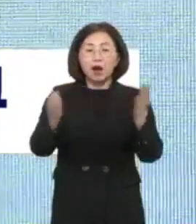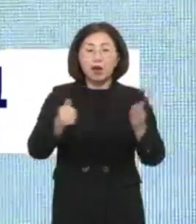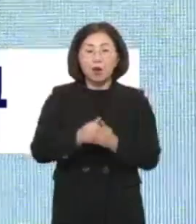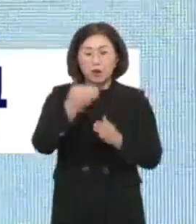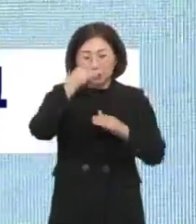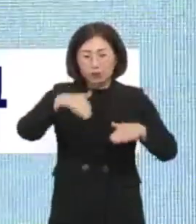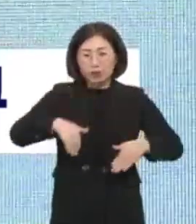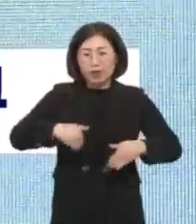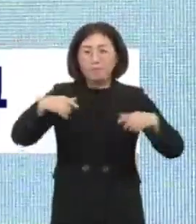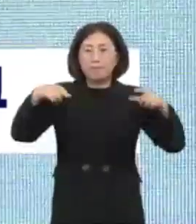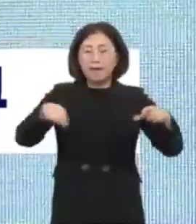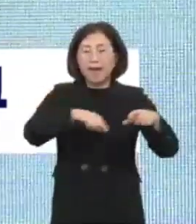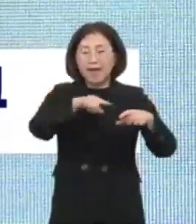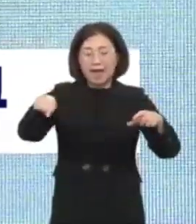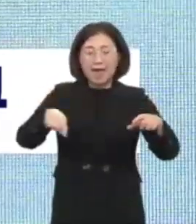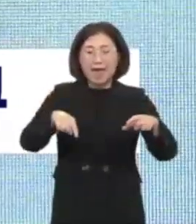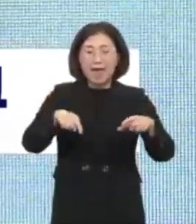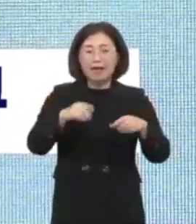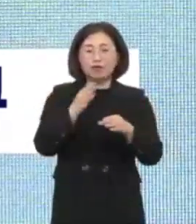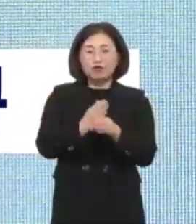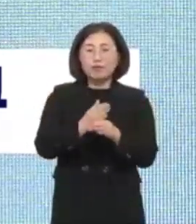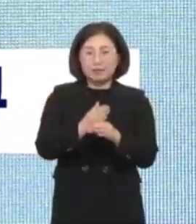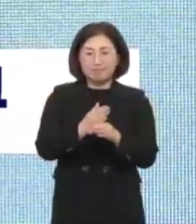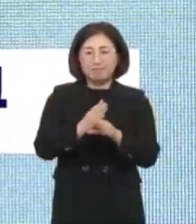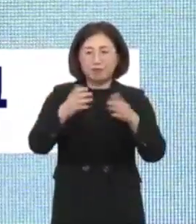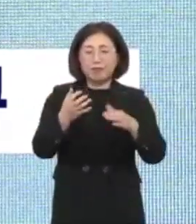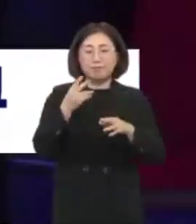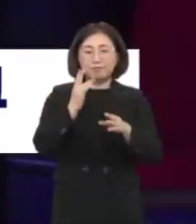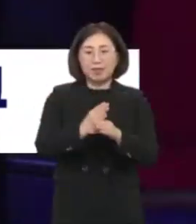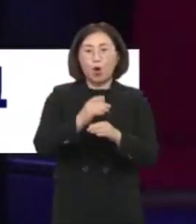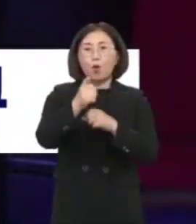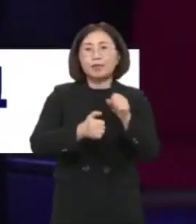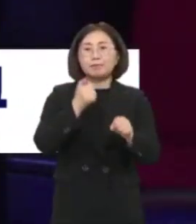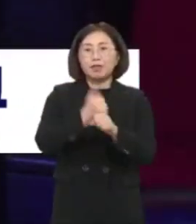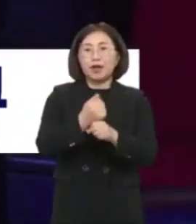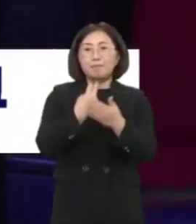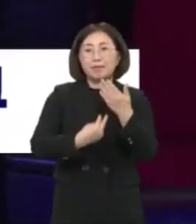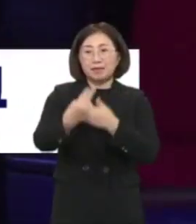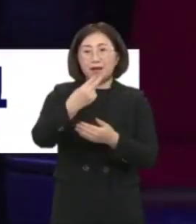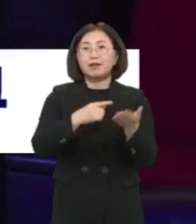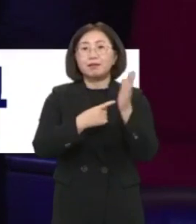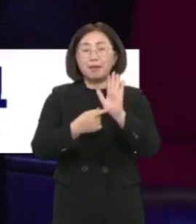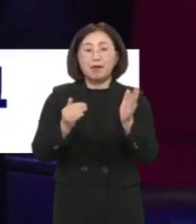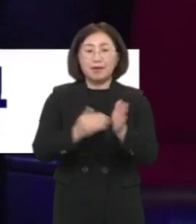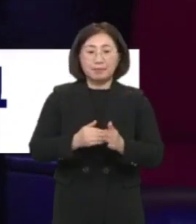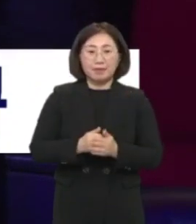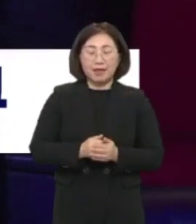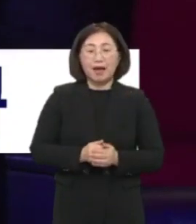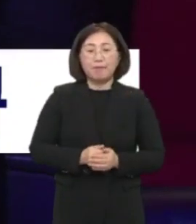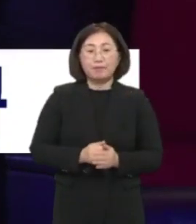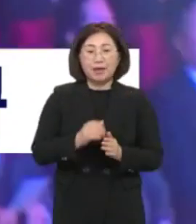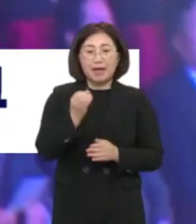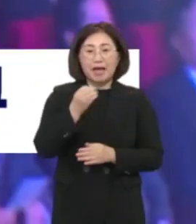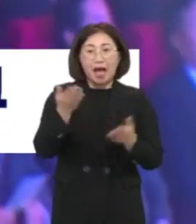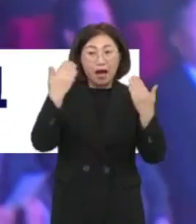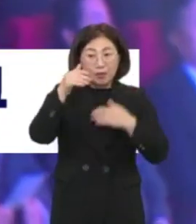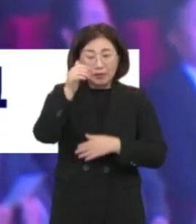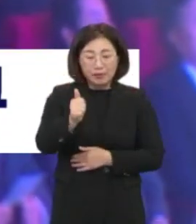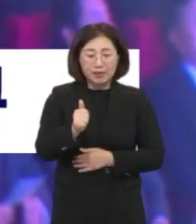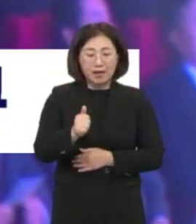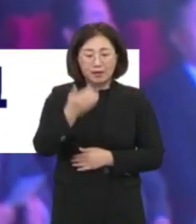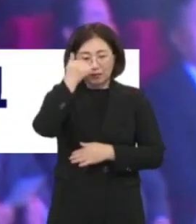거점 국립대학으로서 미래 50년을 준비하는 비전과 정책을 발표했습니다. 오늘 선포식에서 임경호 총장은